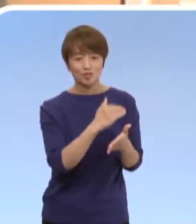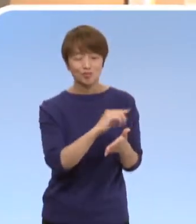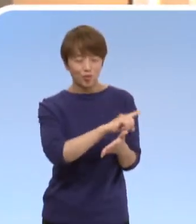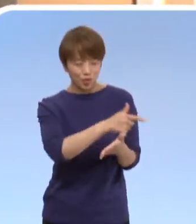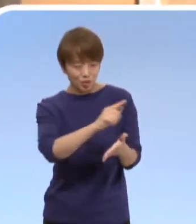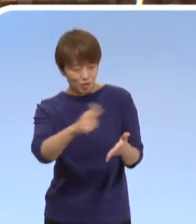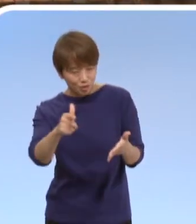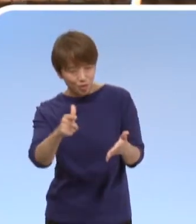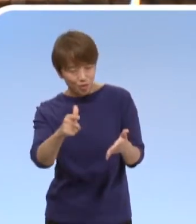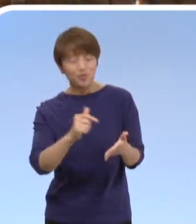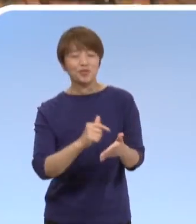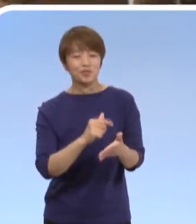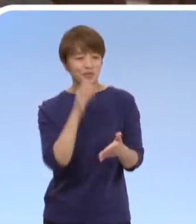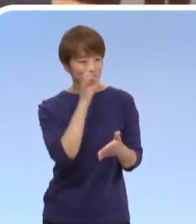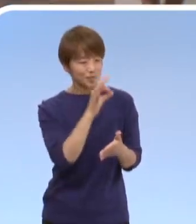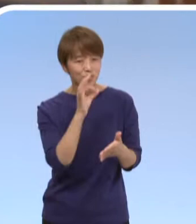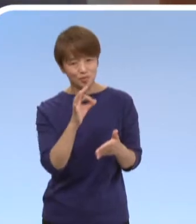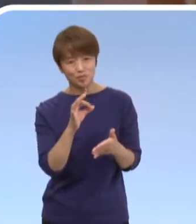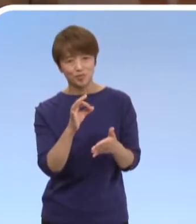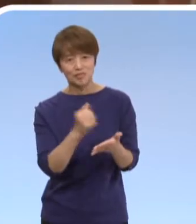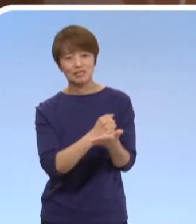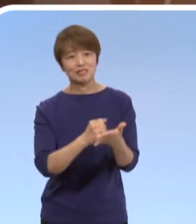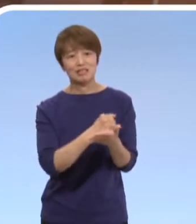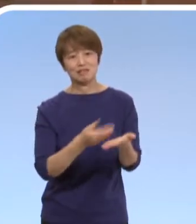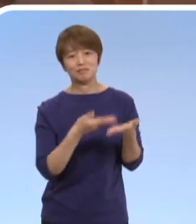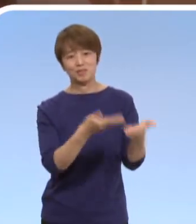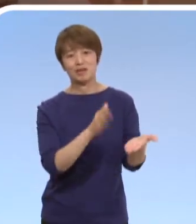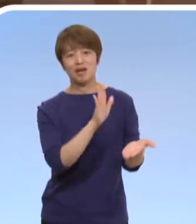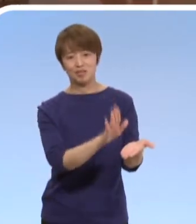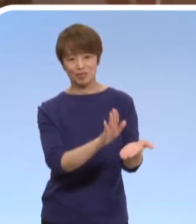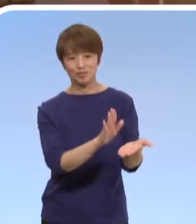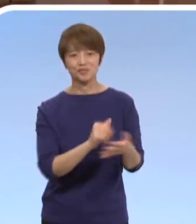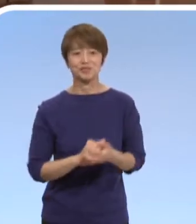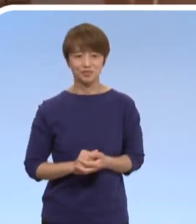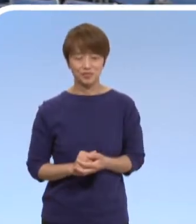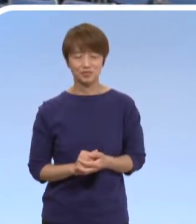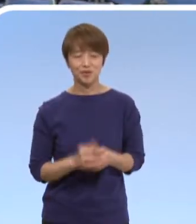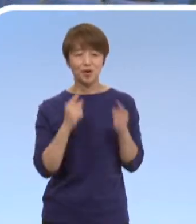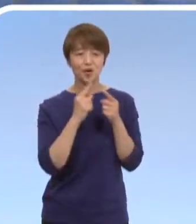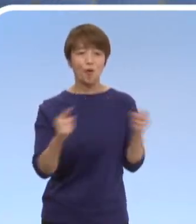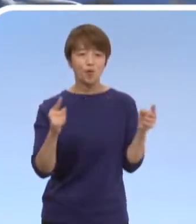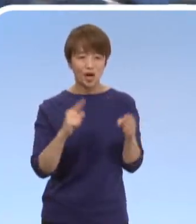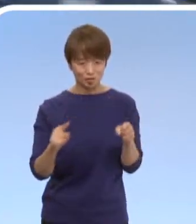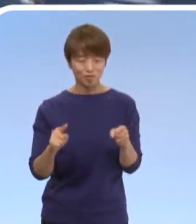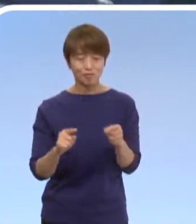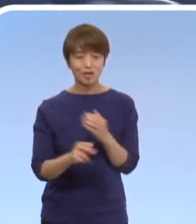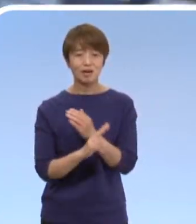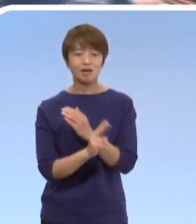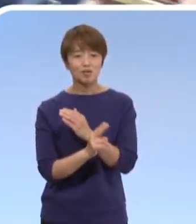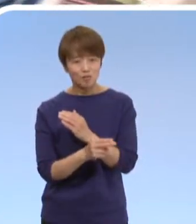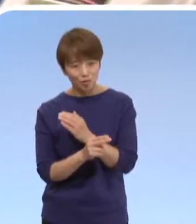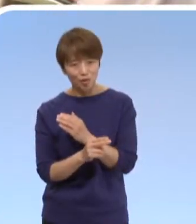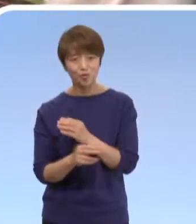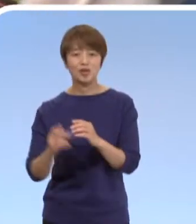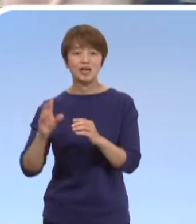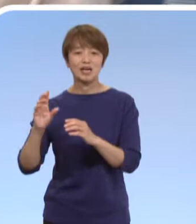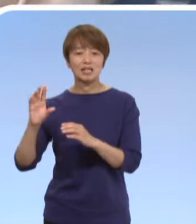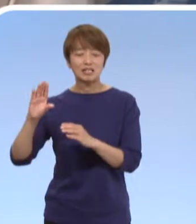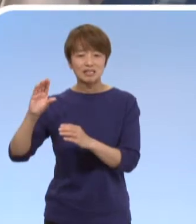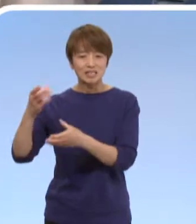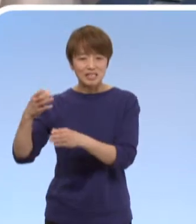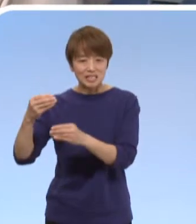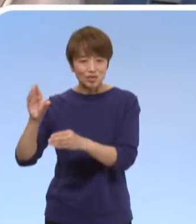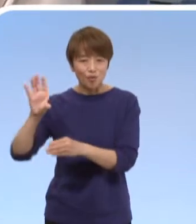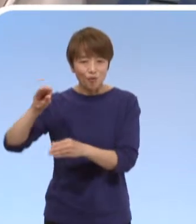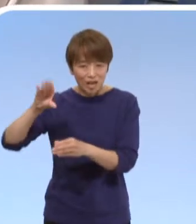わるんではなくて今日はミュージカルの舞台劇をみんなで見るんですけれども、音楽、芸能、で人